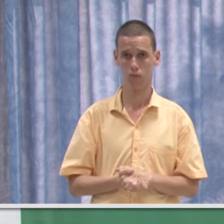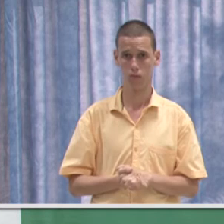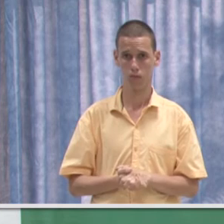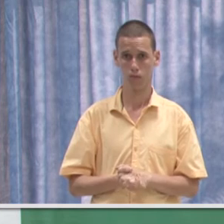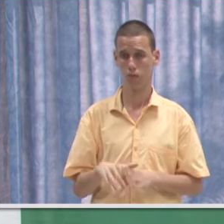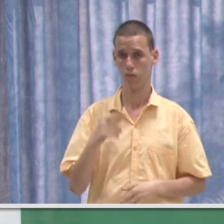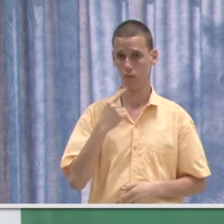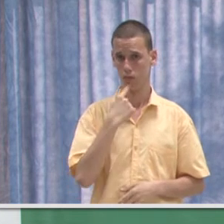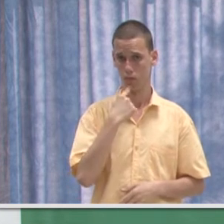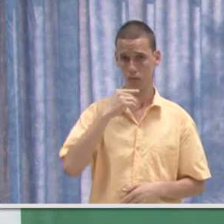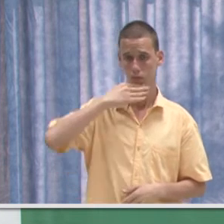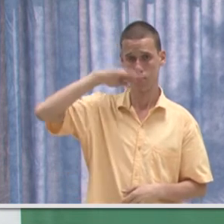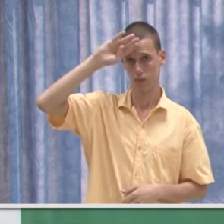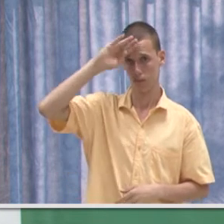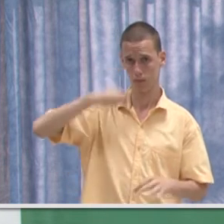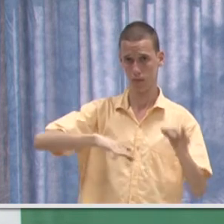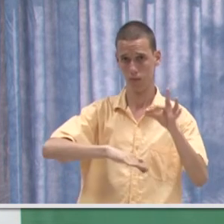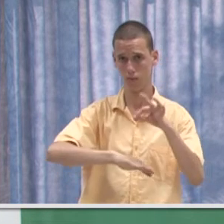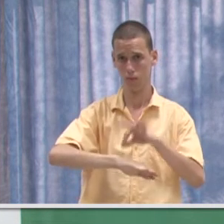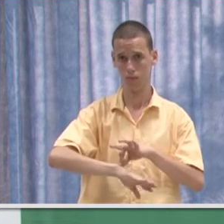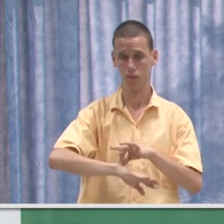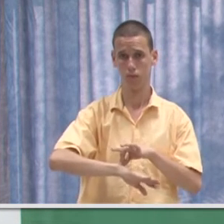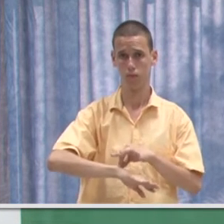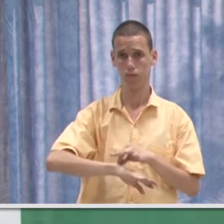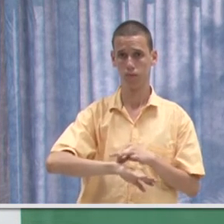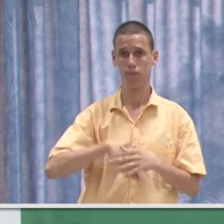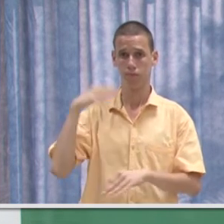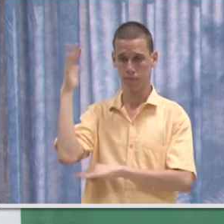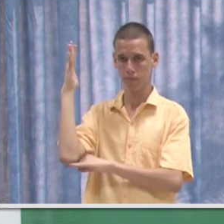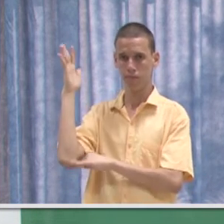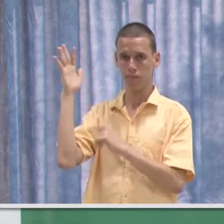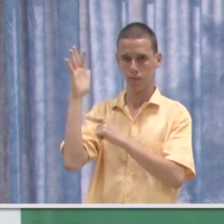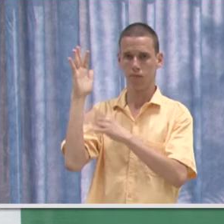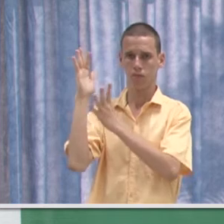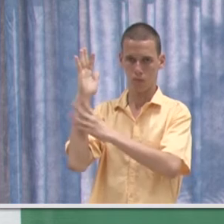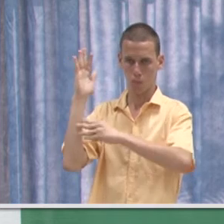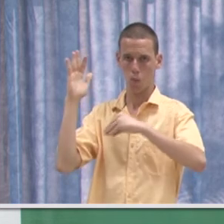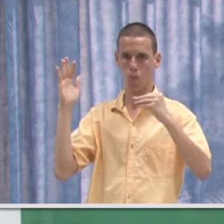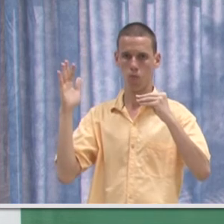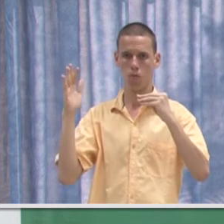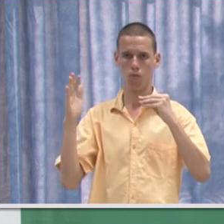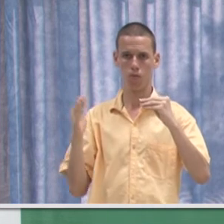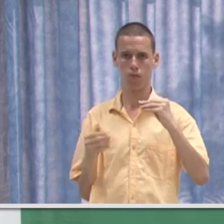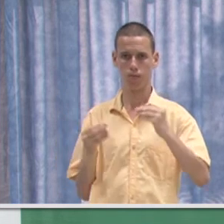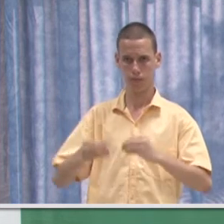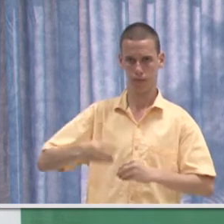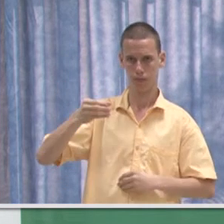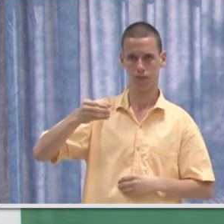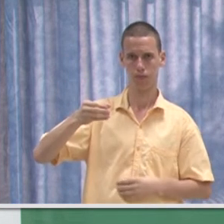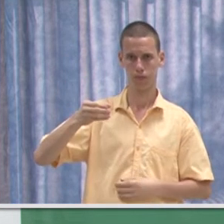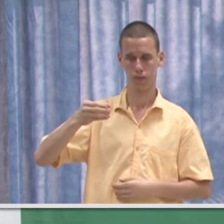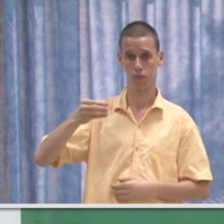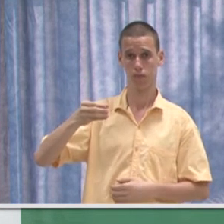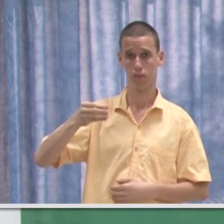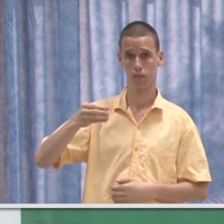Il faut que tu tiens la tisane là, qui est très effective pour traiter malaria. Et même si paye qui chloroquine dans le pays qui a